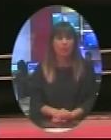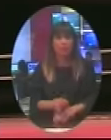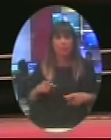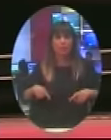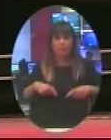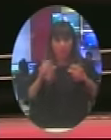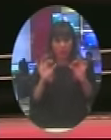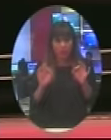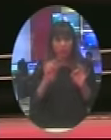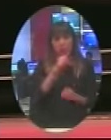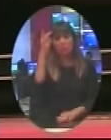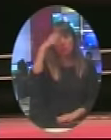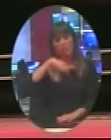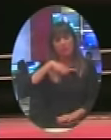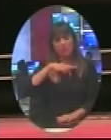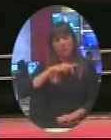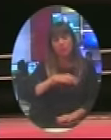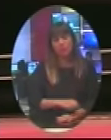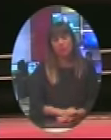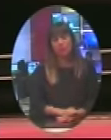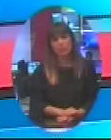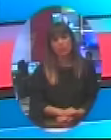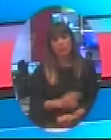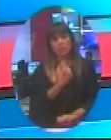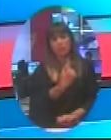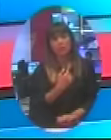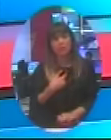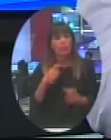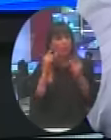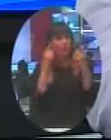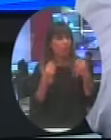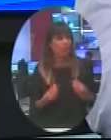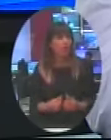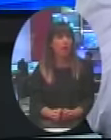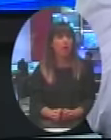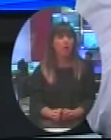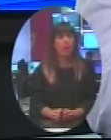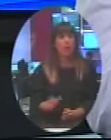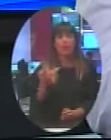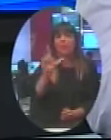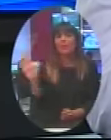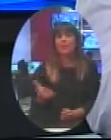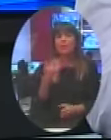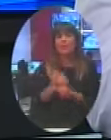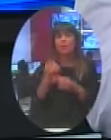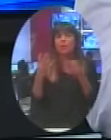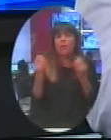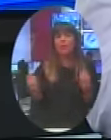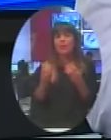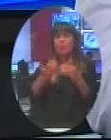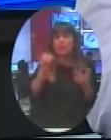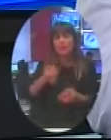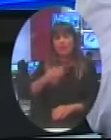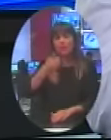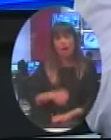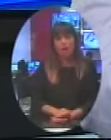תופס אותה, ואני יכולה להגיד שאני הופתעתי מאוד לטובה. ליברמן הזדרז לעשות הרבה דברים לפני שהוא נעשה שר. ברגע שהוא